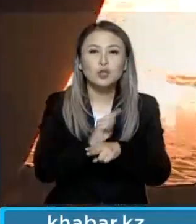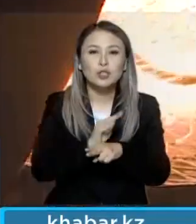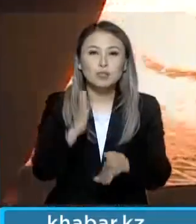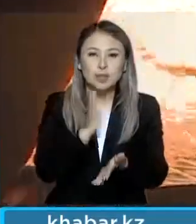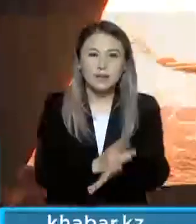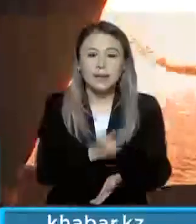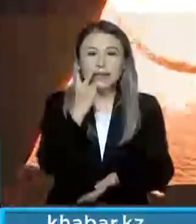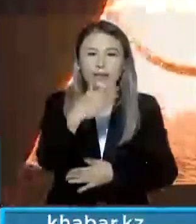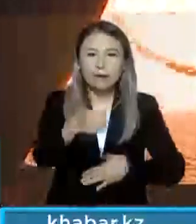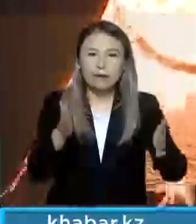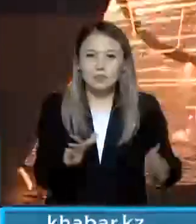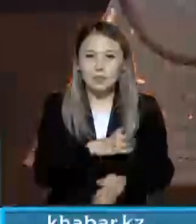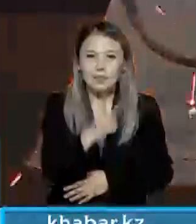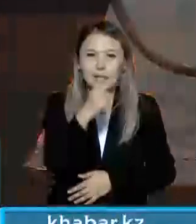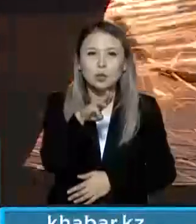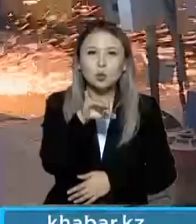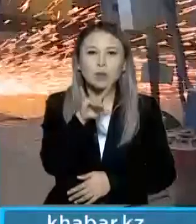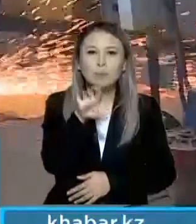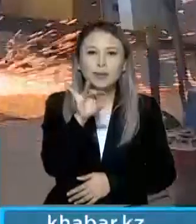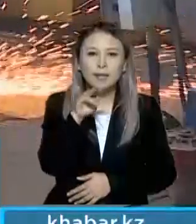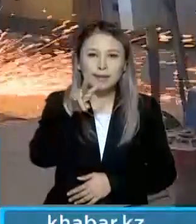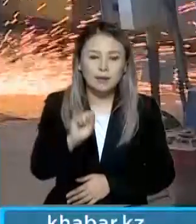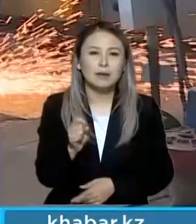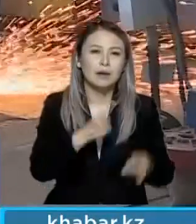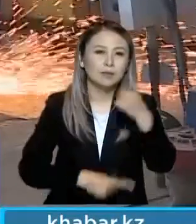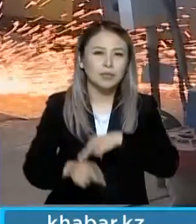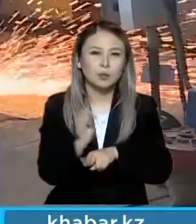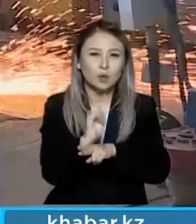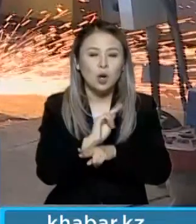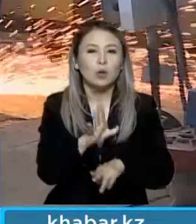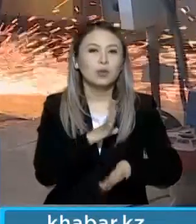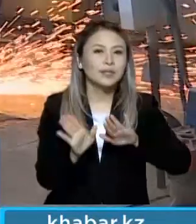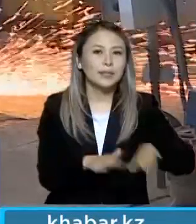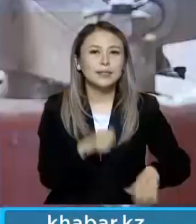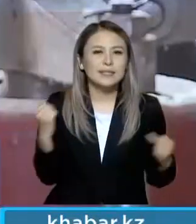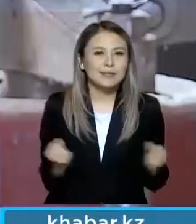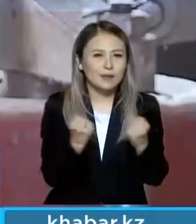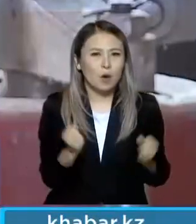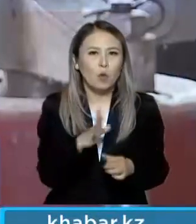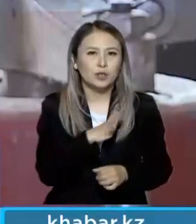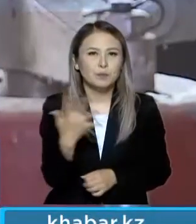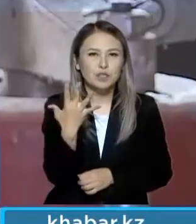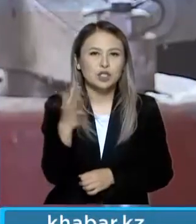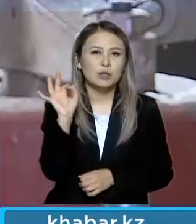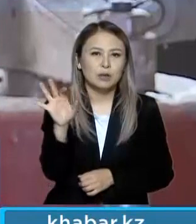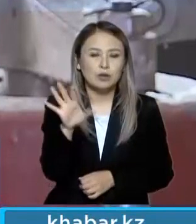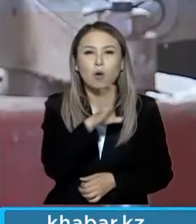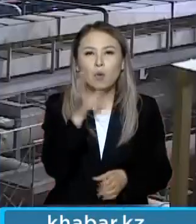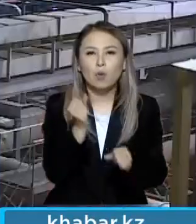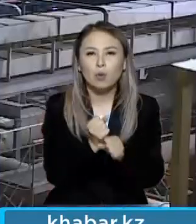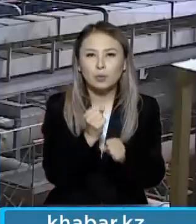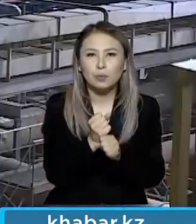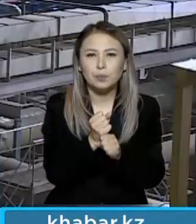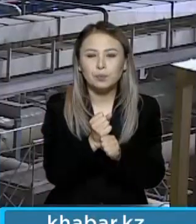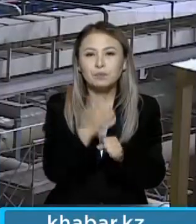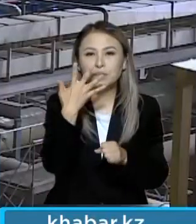орталықтарыны жөнделіп жатыр. Екі қазандық пен екі турбина қалыпқа келтірілуде. Өткен қыста орталықтың 5-ші қазандығында